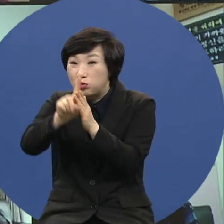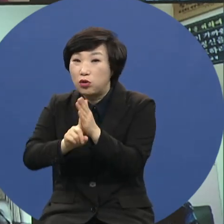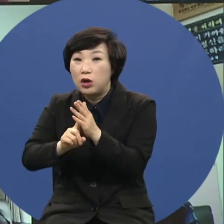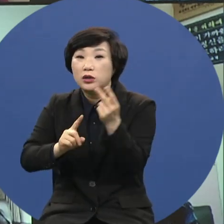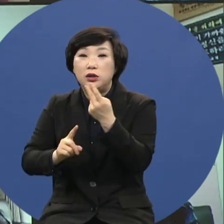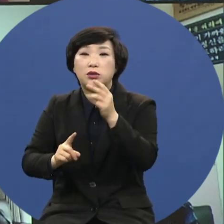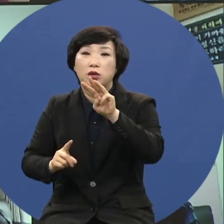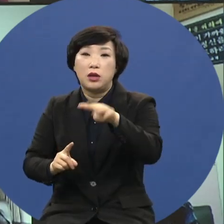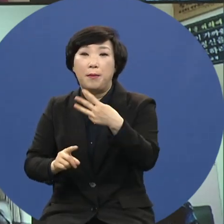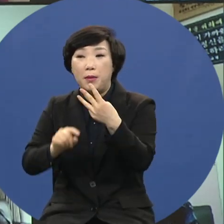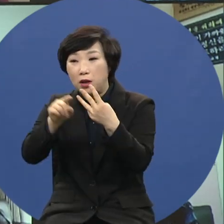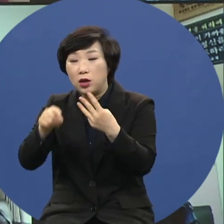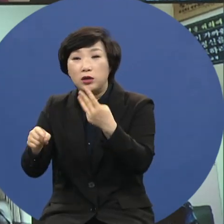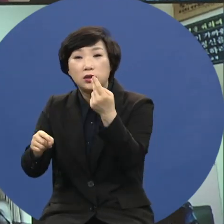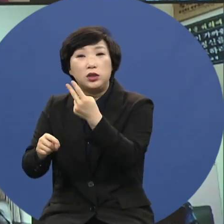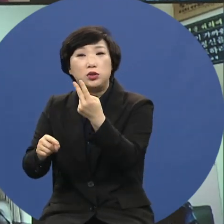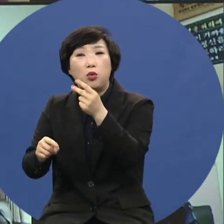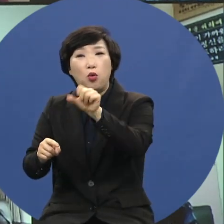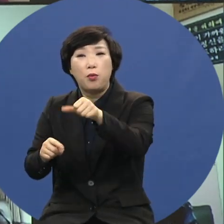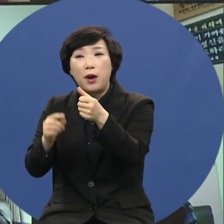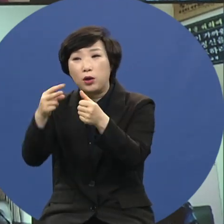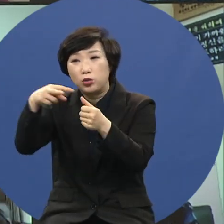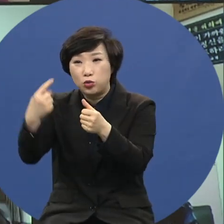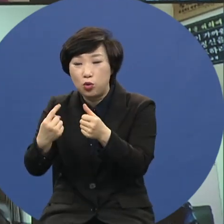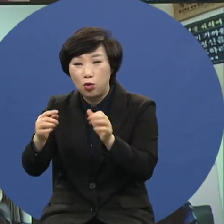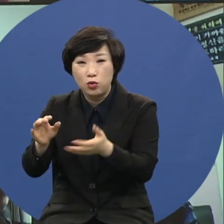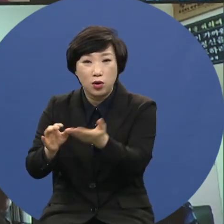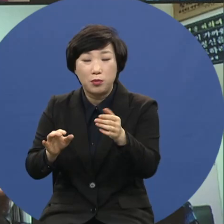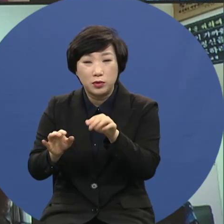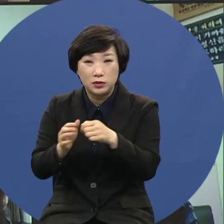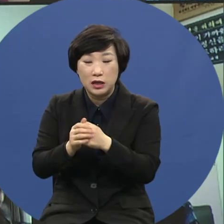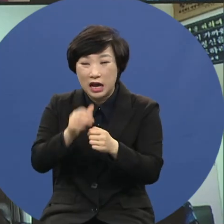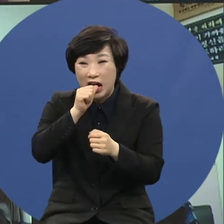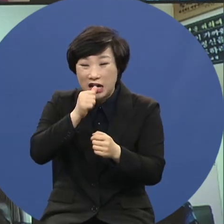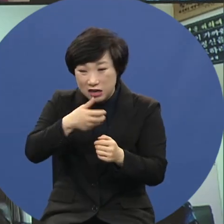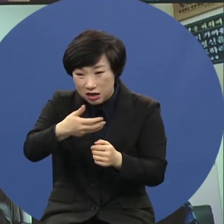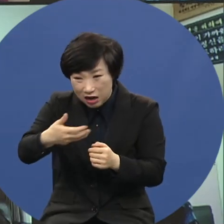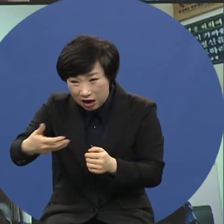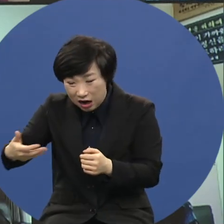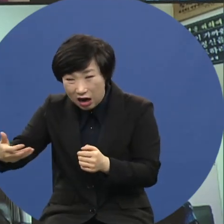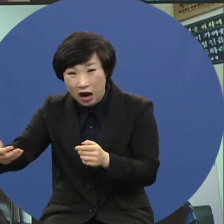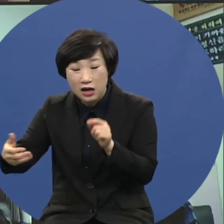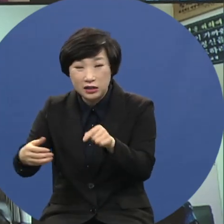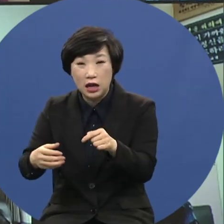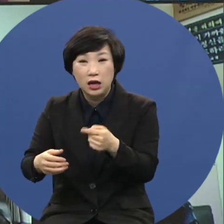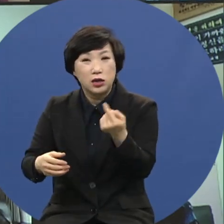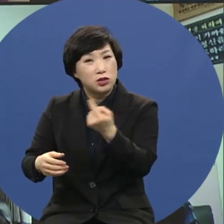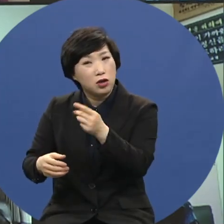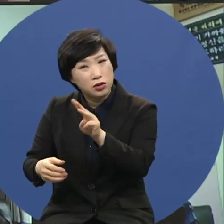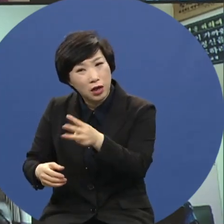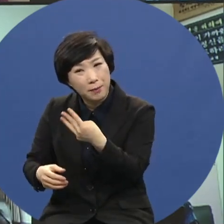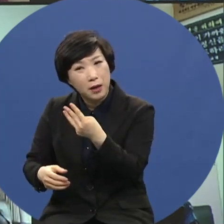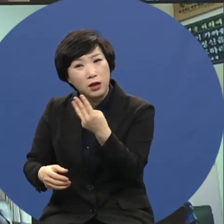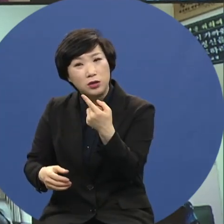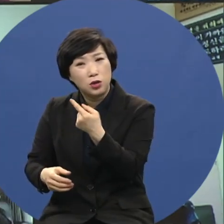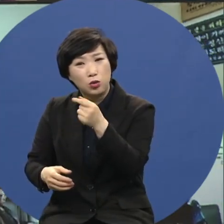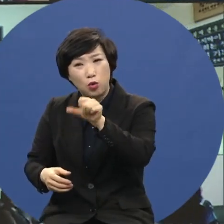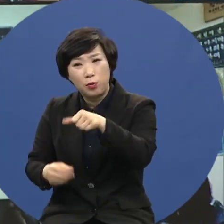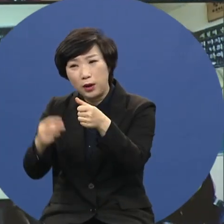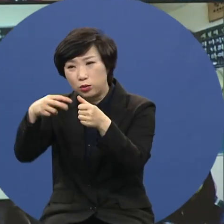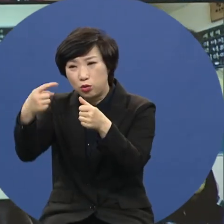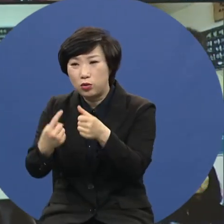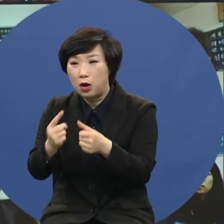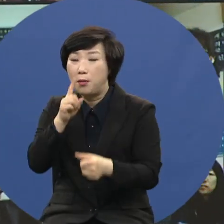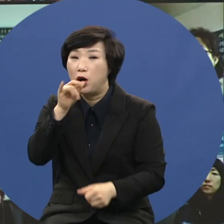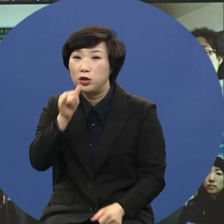2300도에서 500도인데 센물이 그대로 물처럼 흐르는 온도가 1300도, 1200도인데